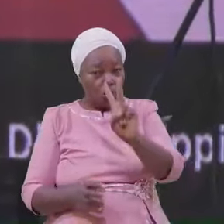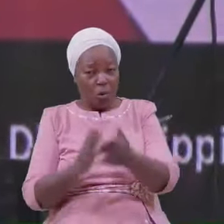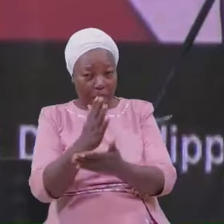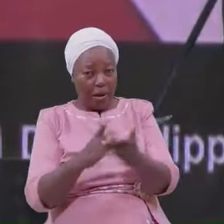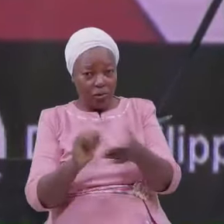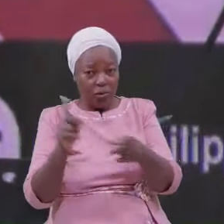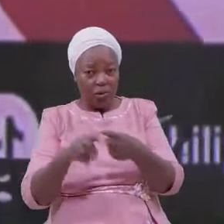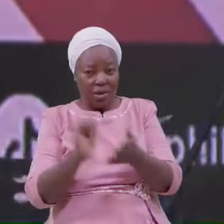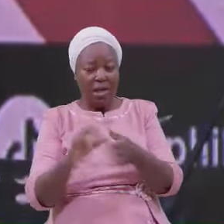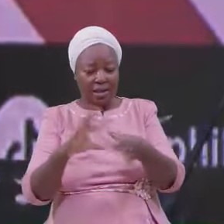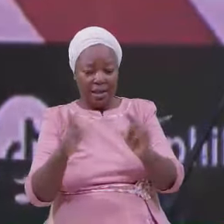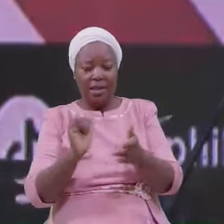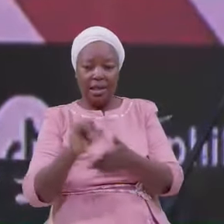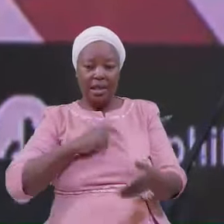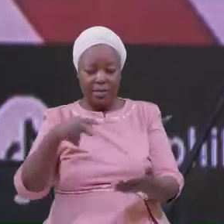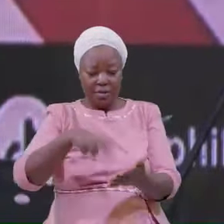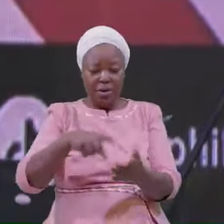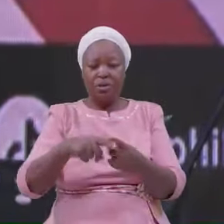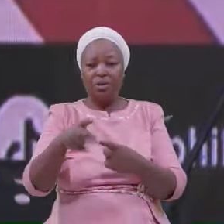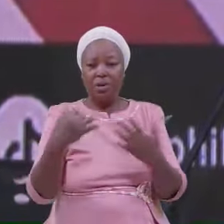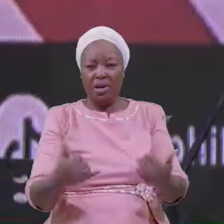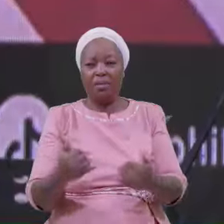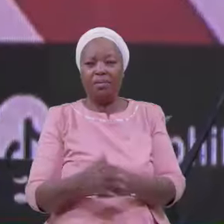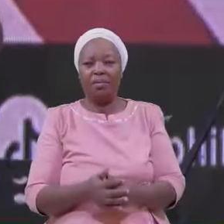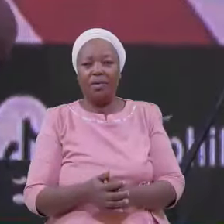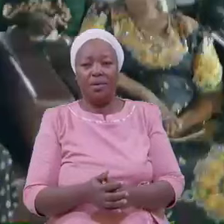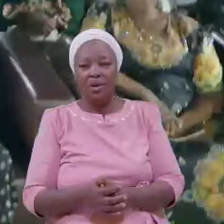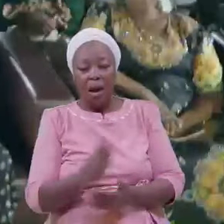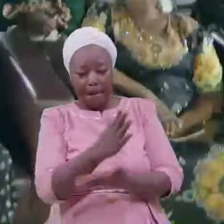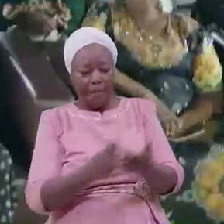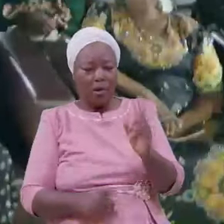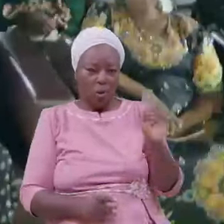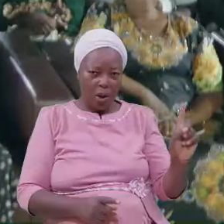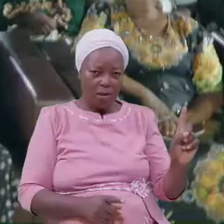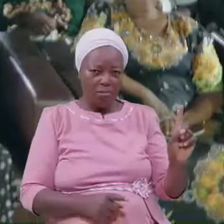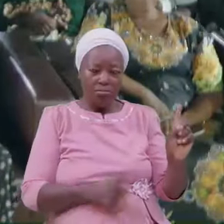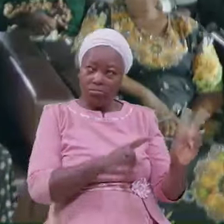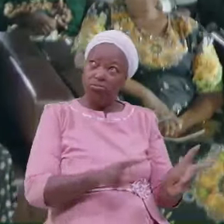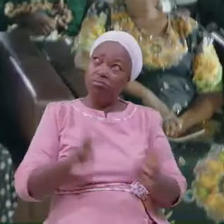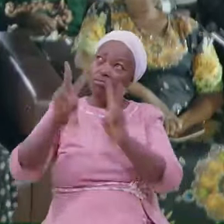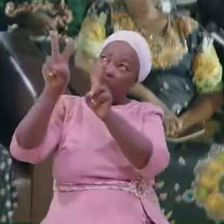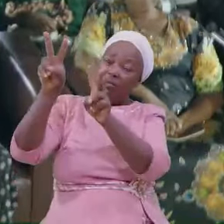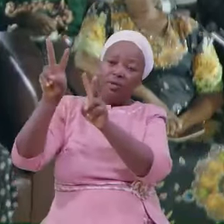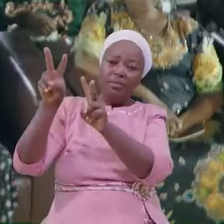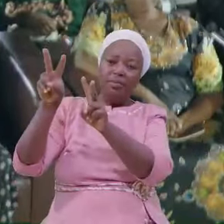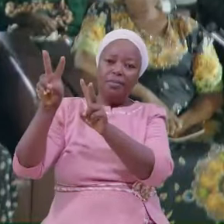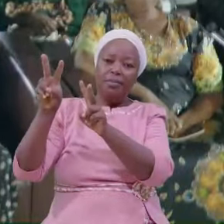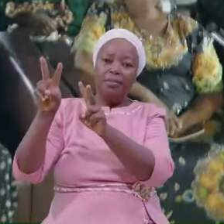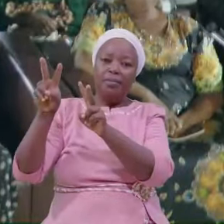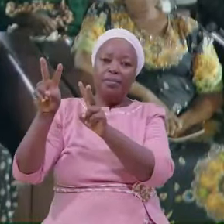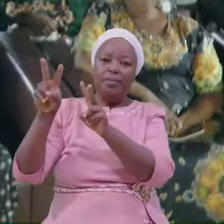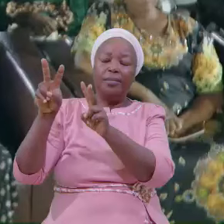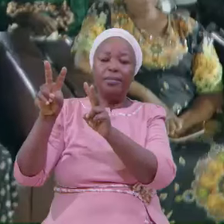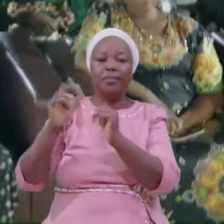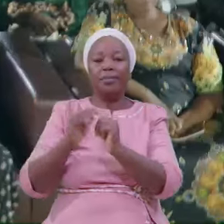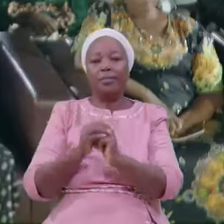sentence I read to you. Dalawang bahagi ang mayroon dito. Part one, look unto me. Una, tignan mo ako, sabi